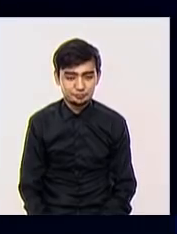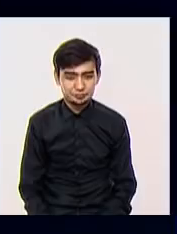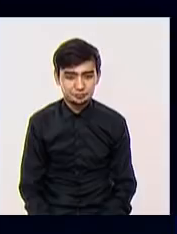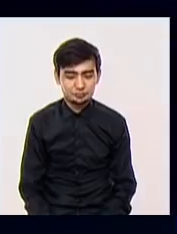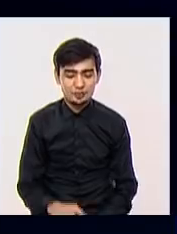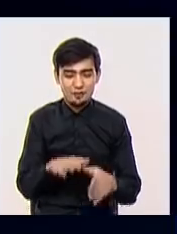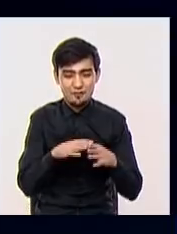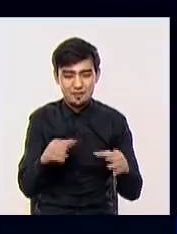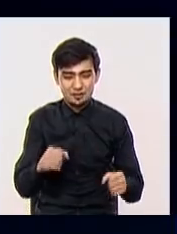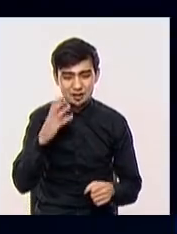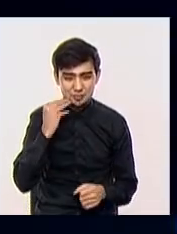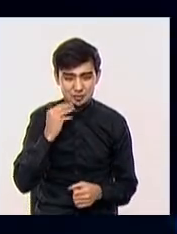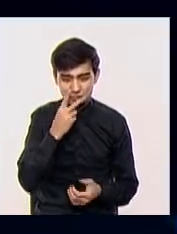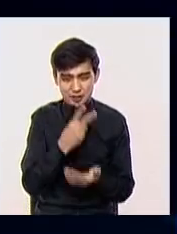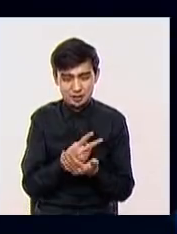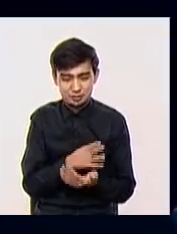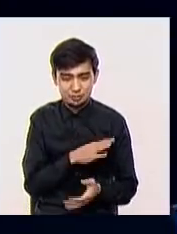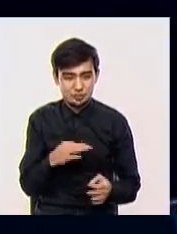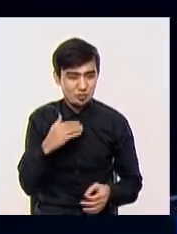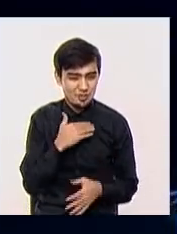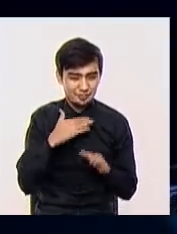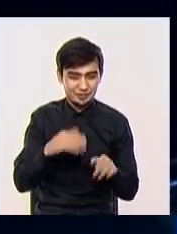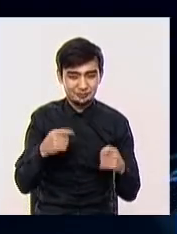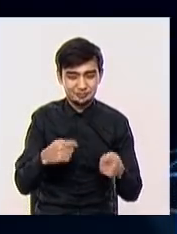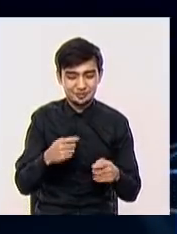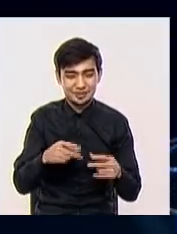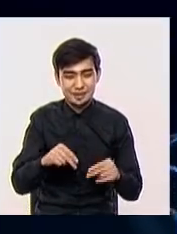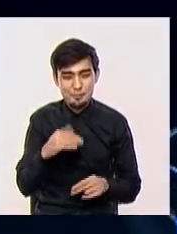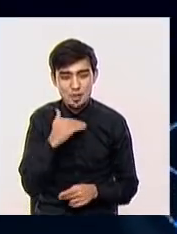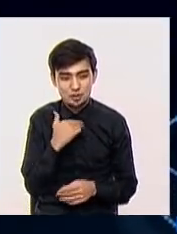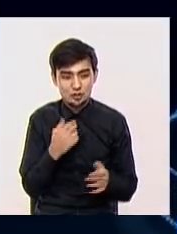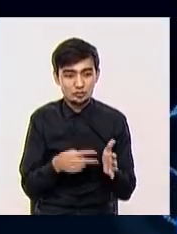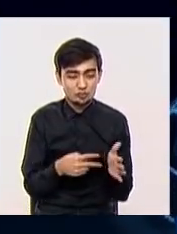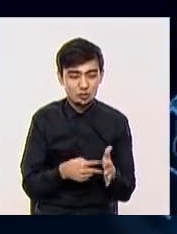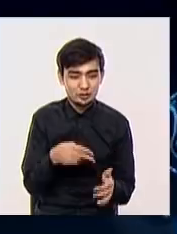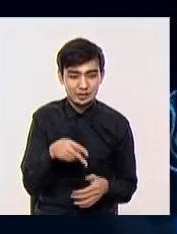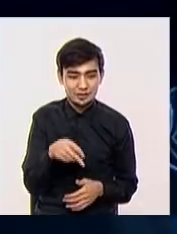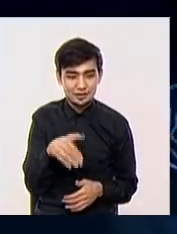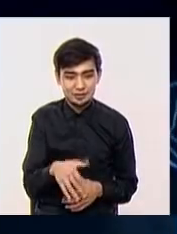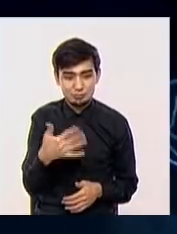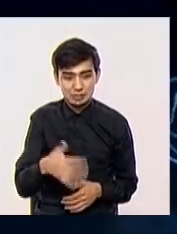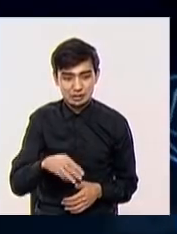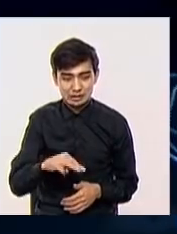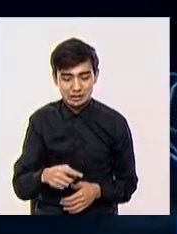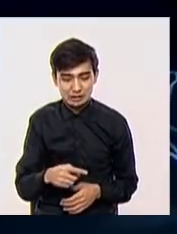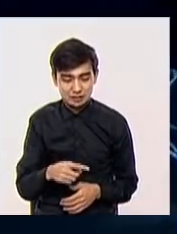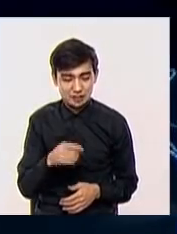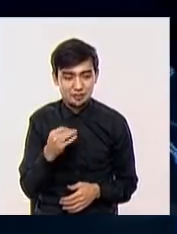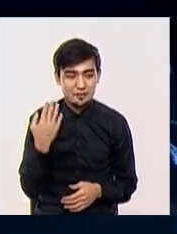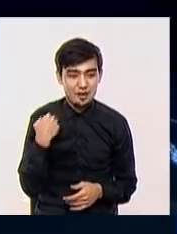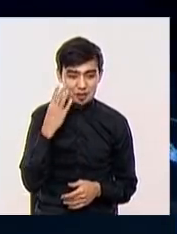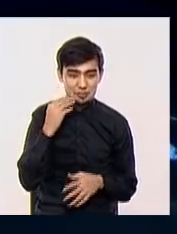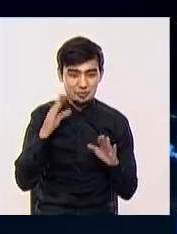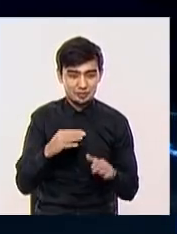А власти Алматы показали лавки в мясных павильонах, где мясо стоит 2050 тенге. Ранее